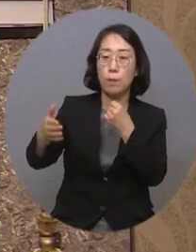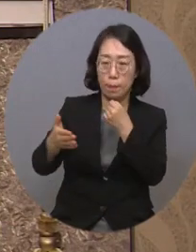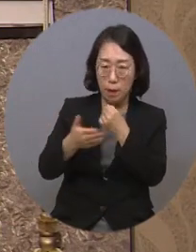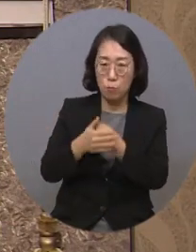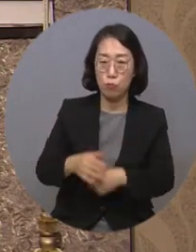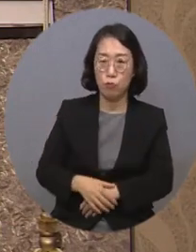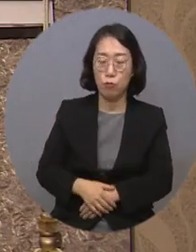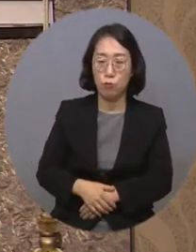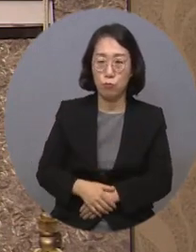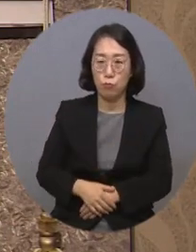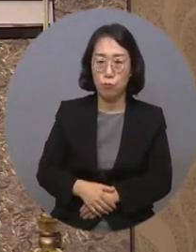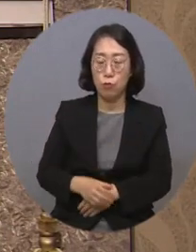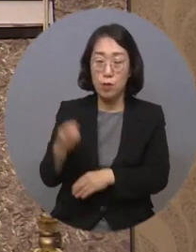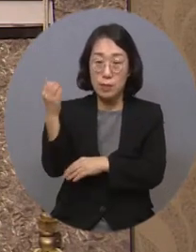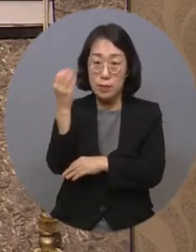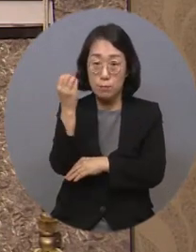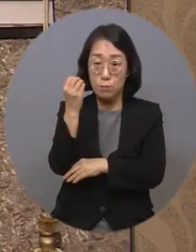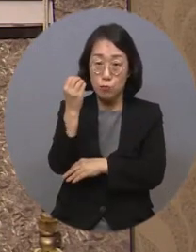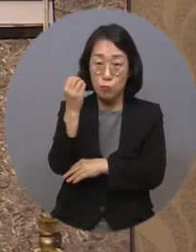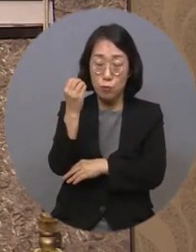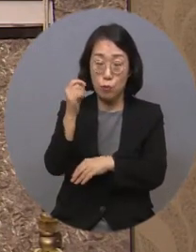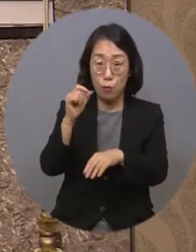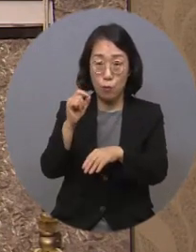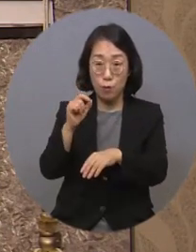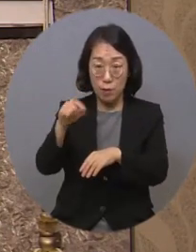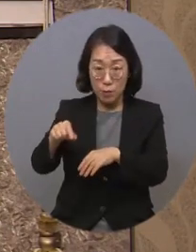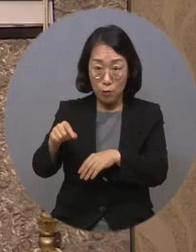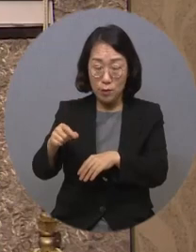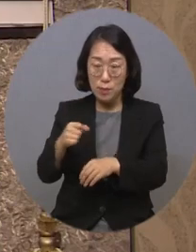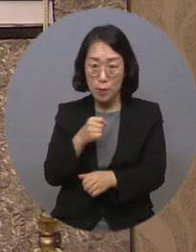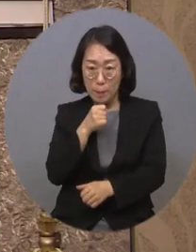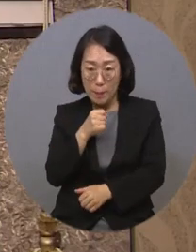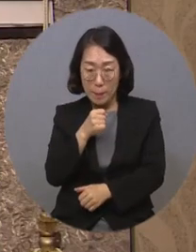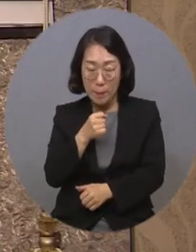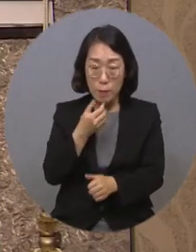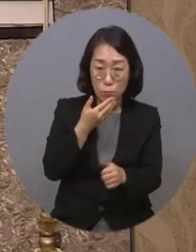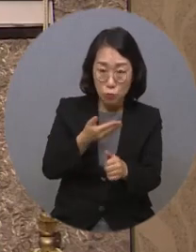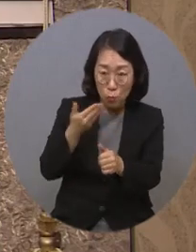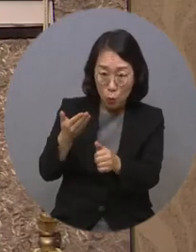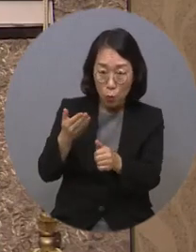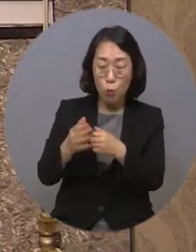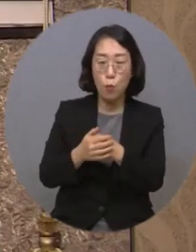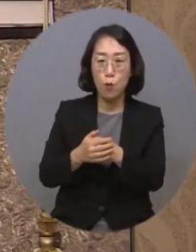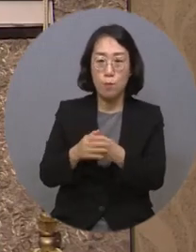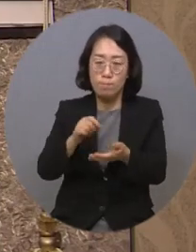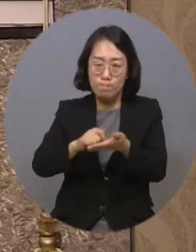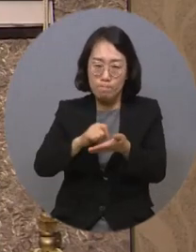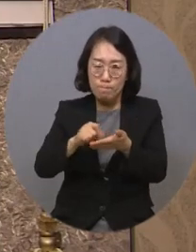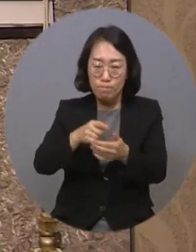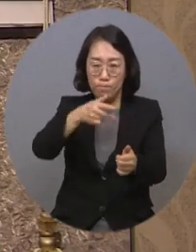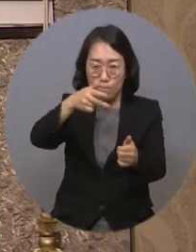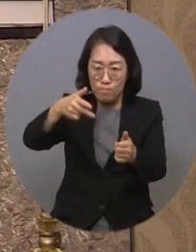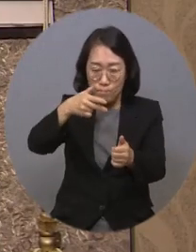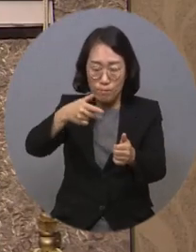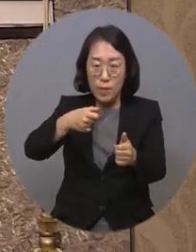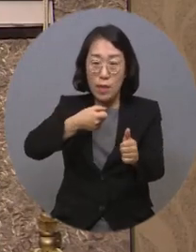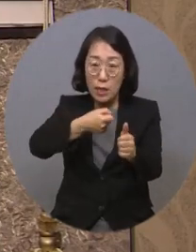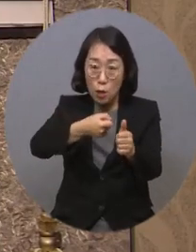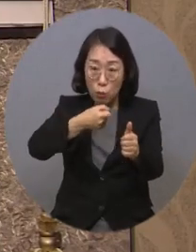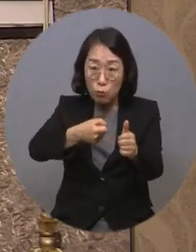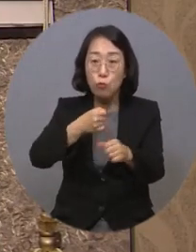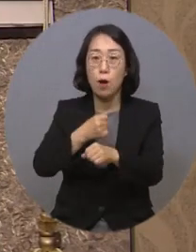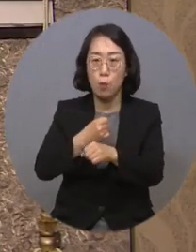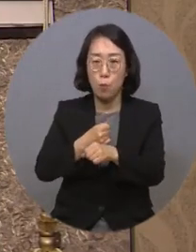이제 그 신문사 중앙지에서 이렇게 직접 그 와서 취재를 하고 네. 이제 그 장애인 인터뷰도 하고